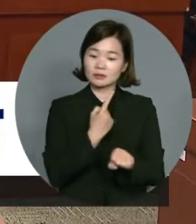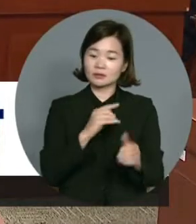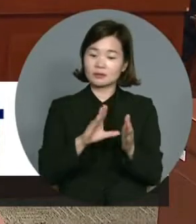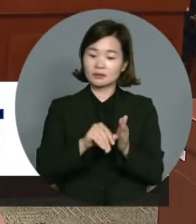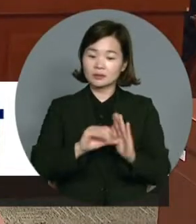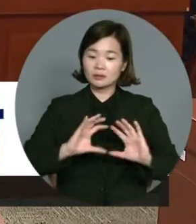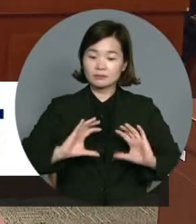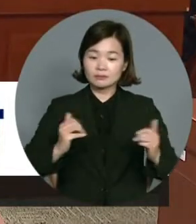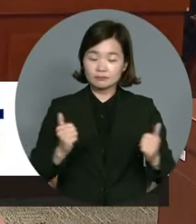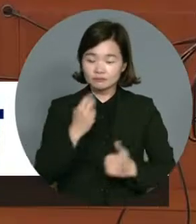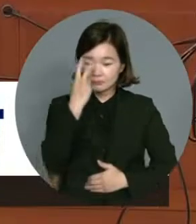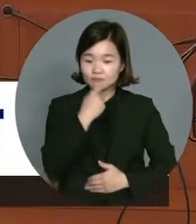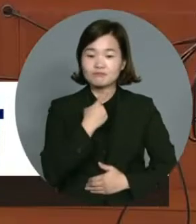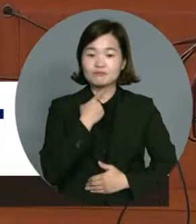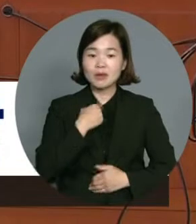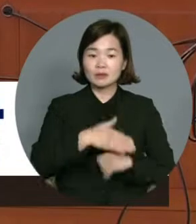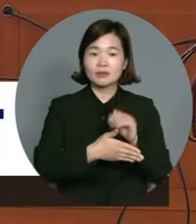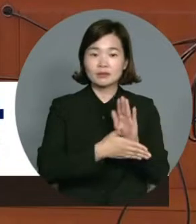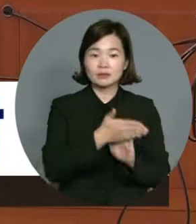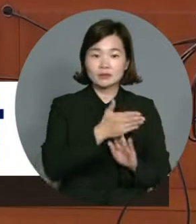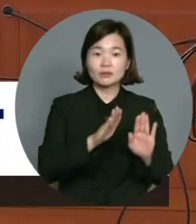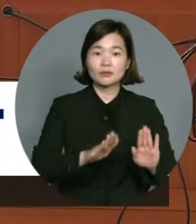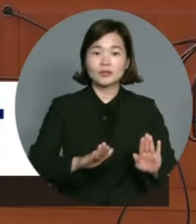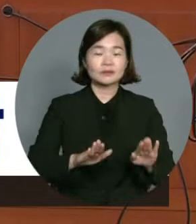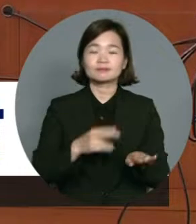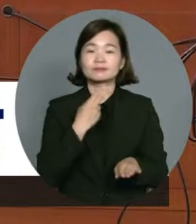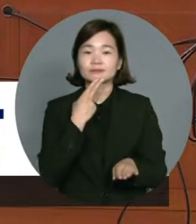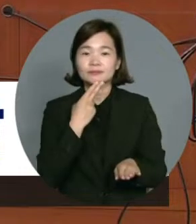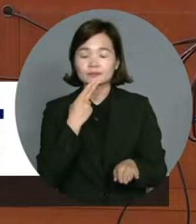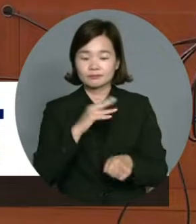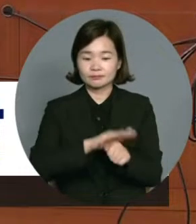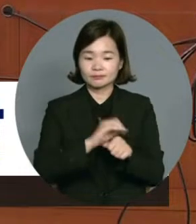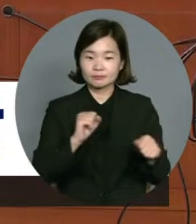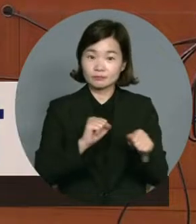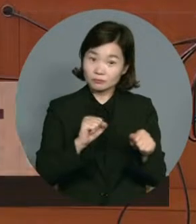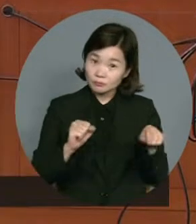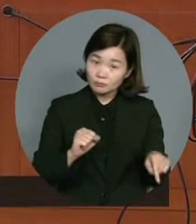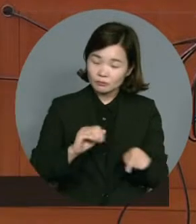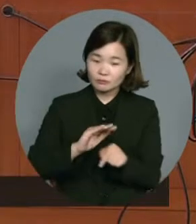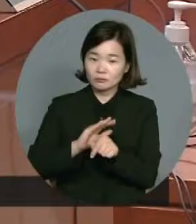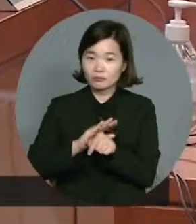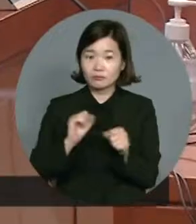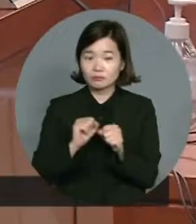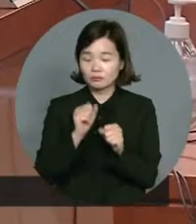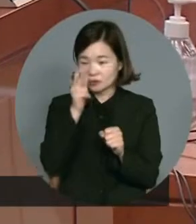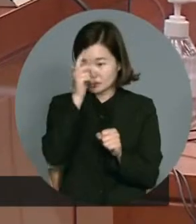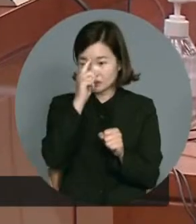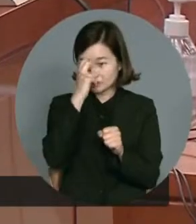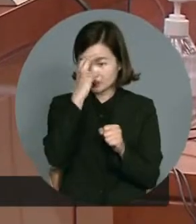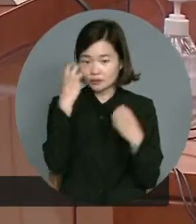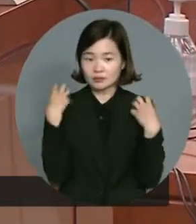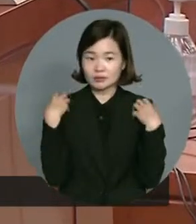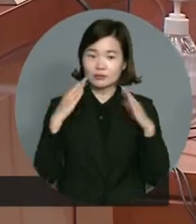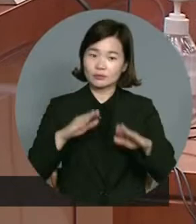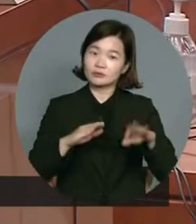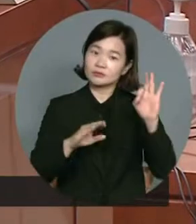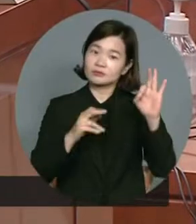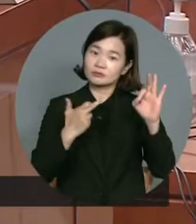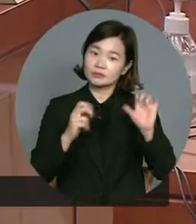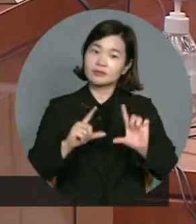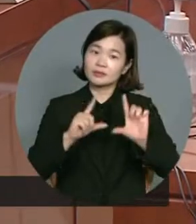국정감사를 한 대구시는 올해 감사 대상에서 제외됐고 경상북도와 경북경찰청은 오는 17일 예정돼